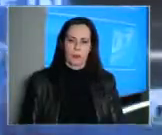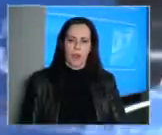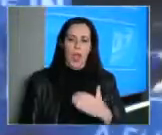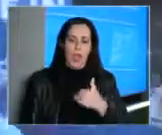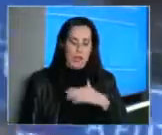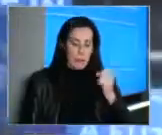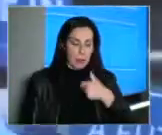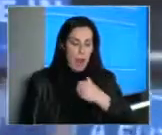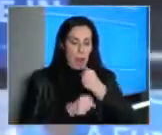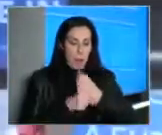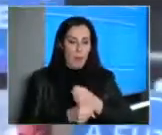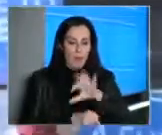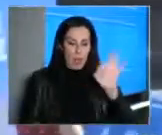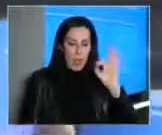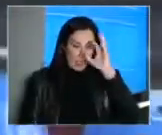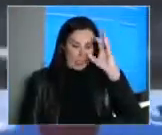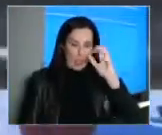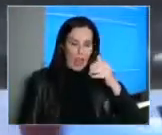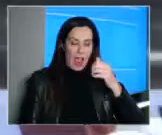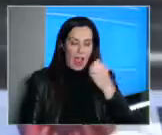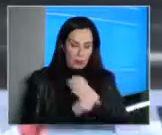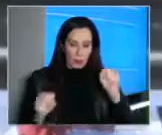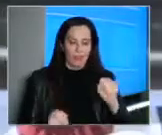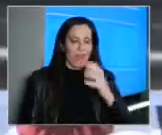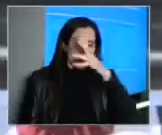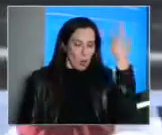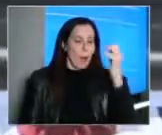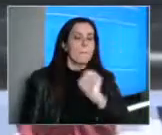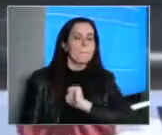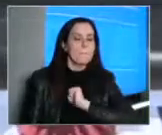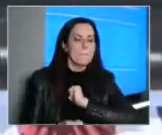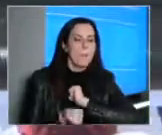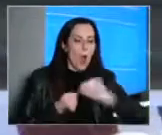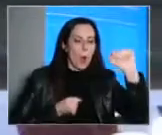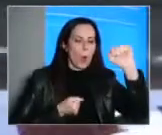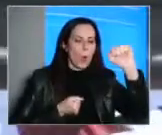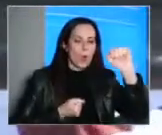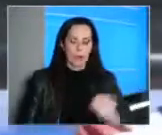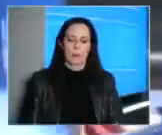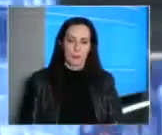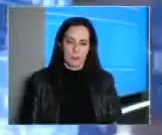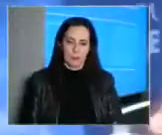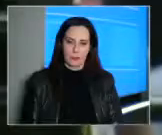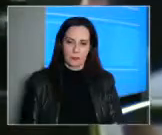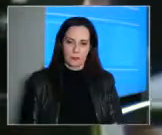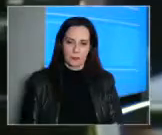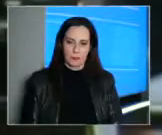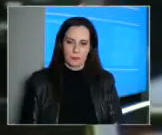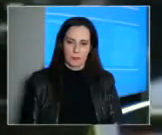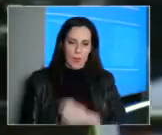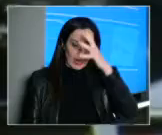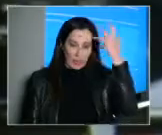And if I am the Democratic nominee, Donald Trump is toast.